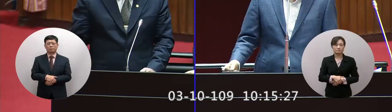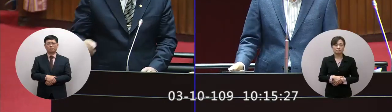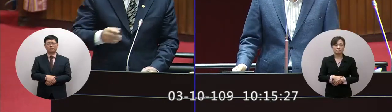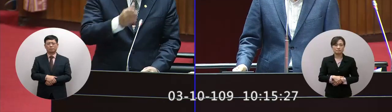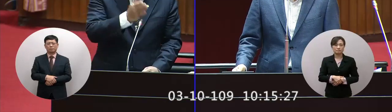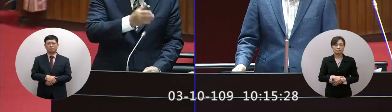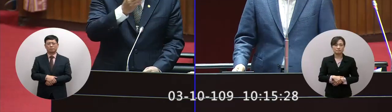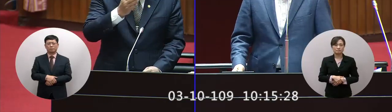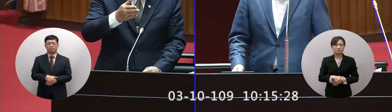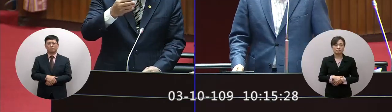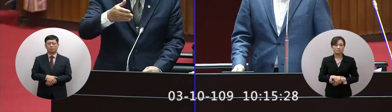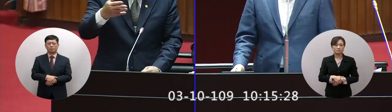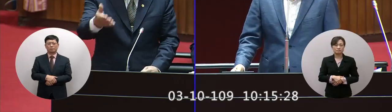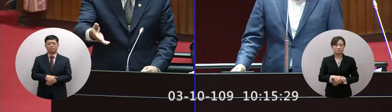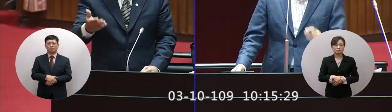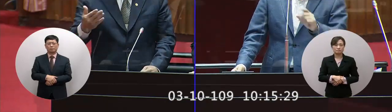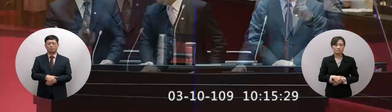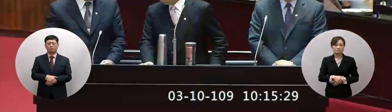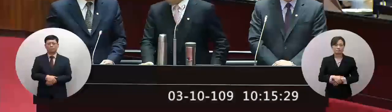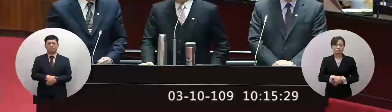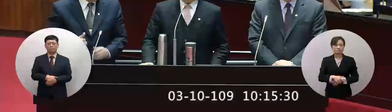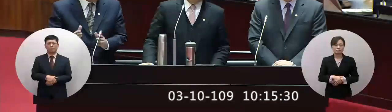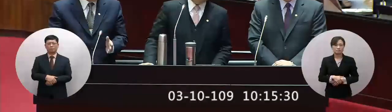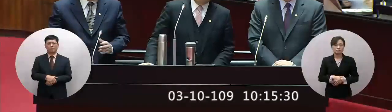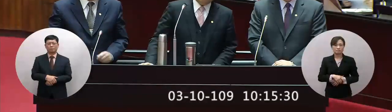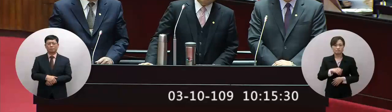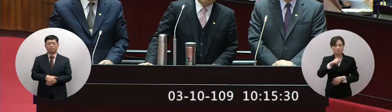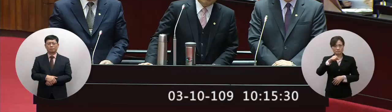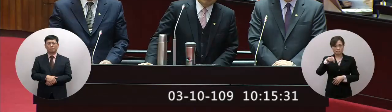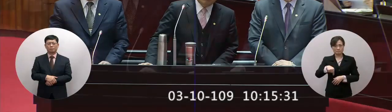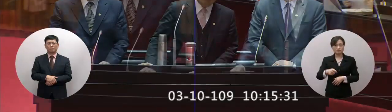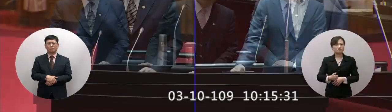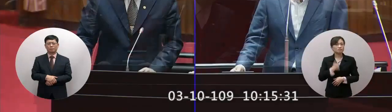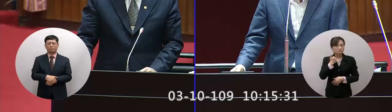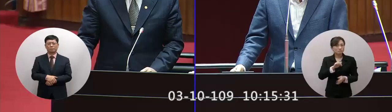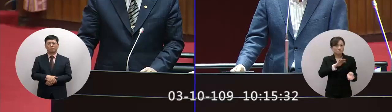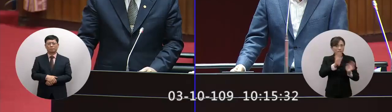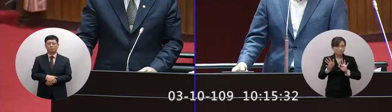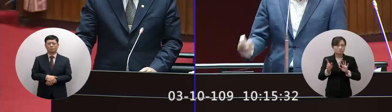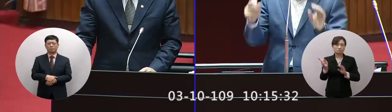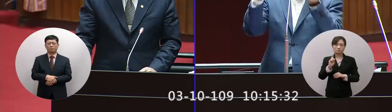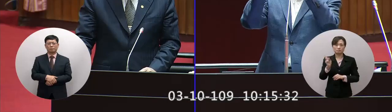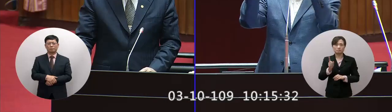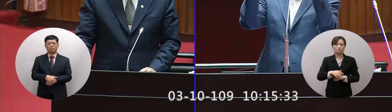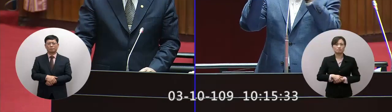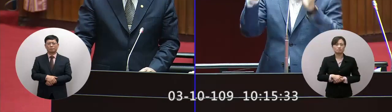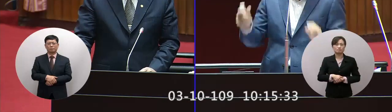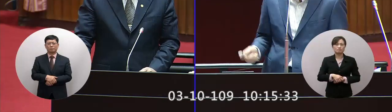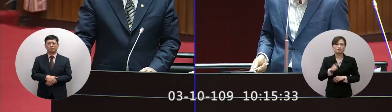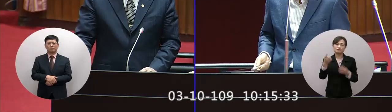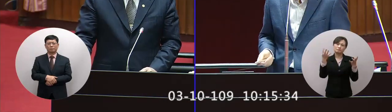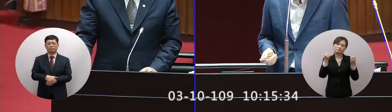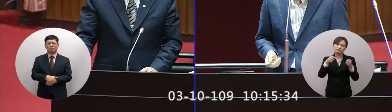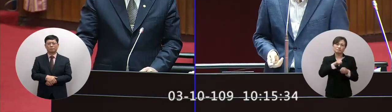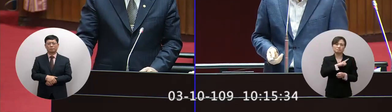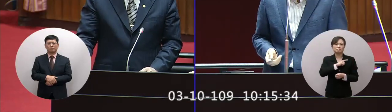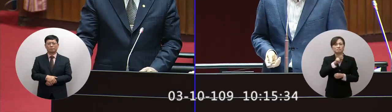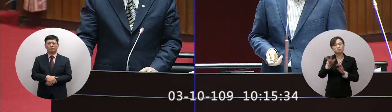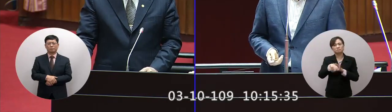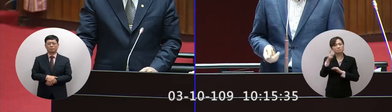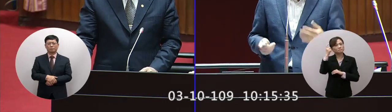桃园管制我是管不定的，但授权地方化。 好，那实际的状况是什么哈？因为用那个数字想象不出